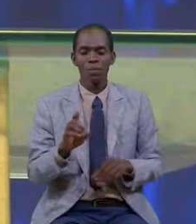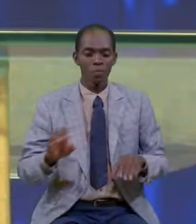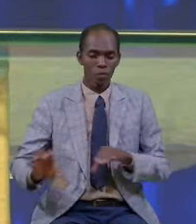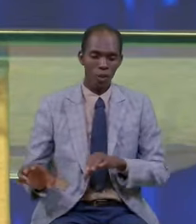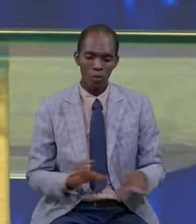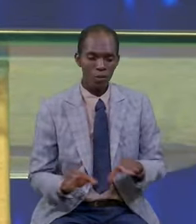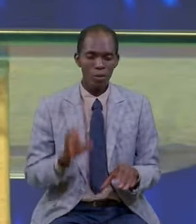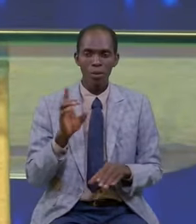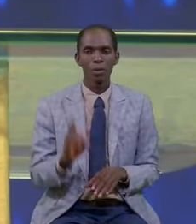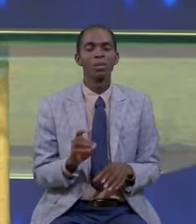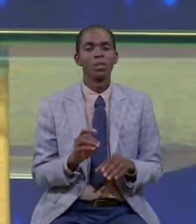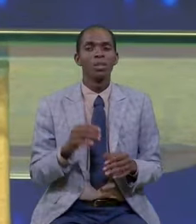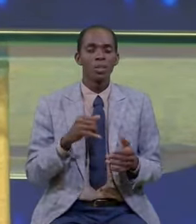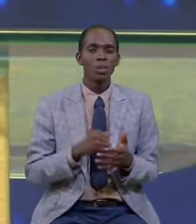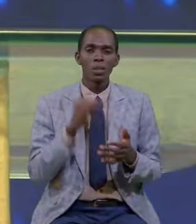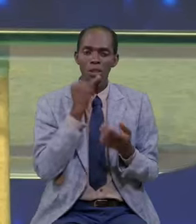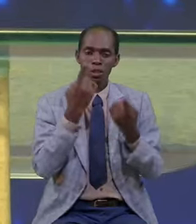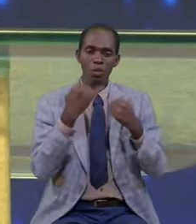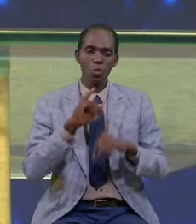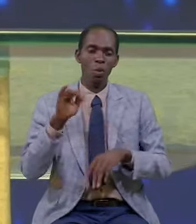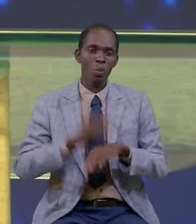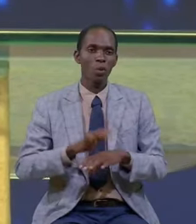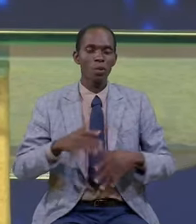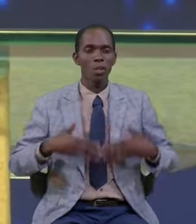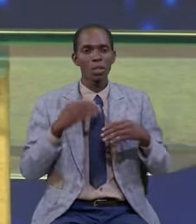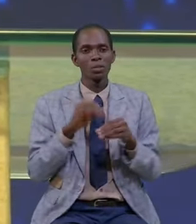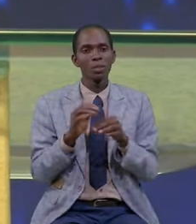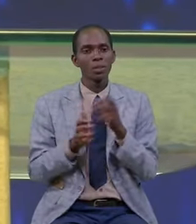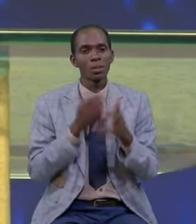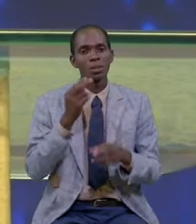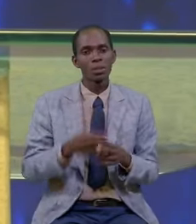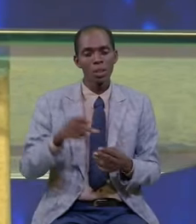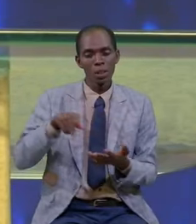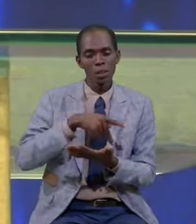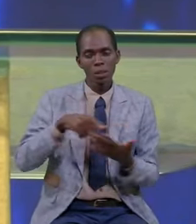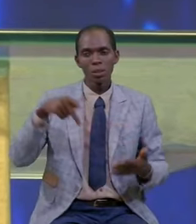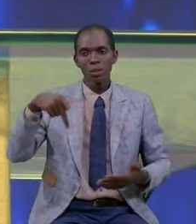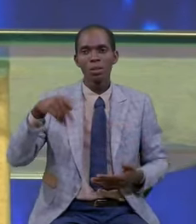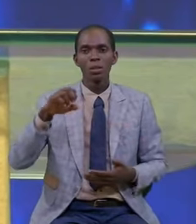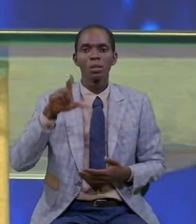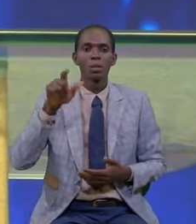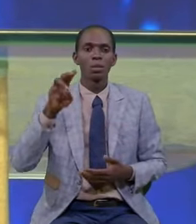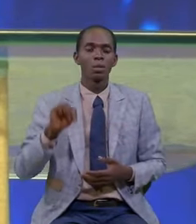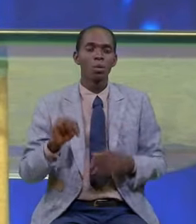faite dans votre vie. Cela viendra sur vous. Psaume 105, verset